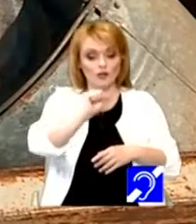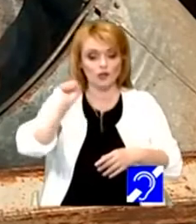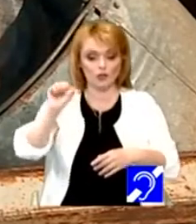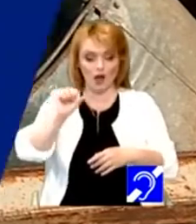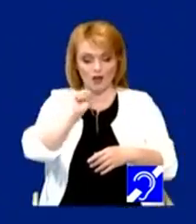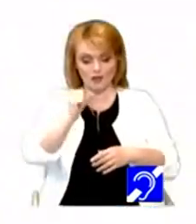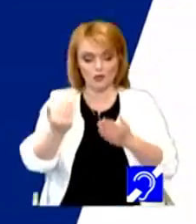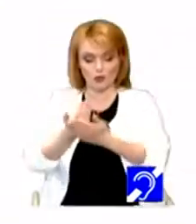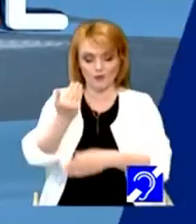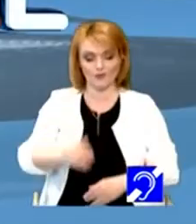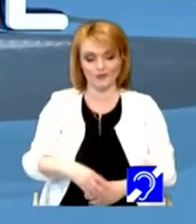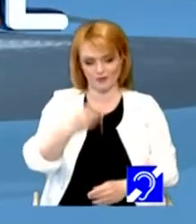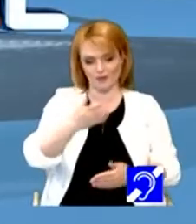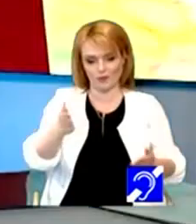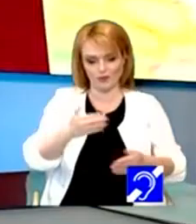telejurnal.